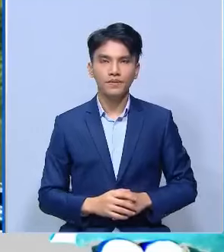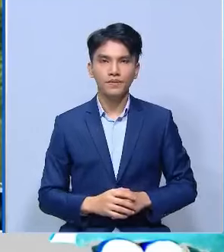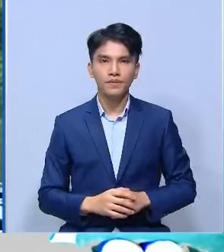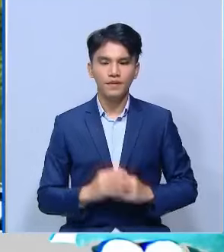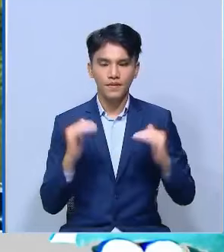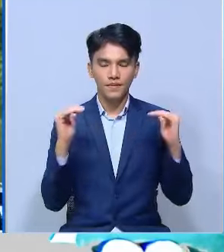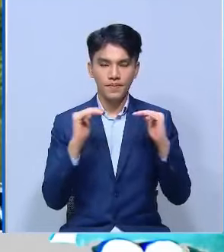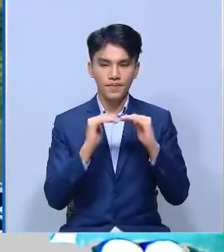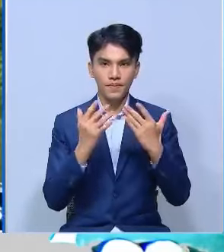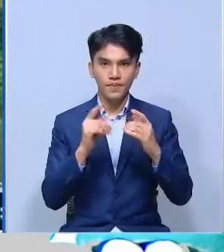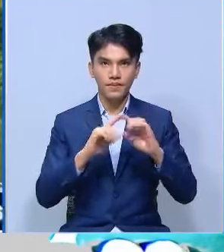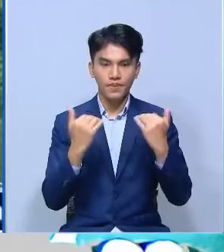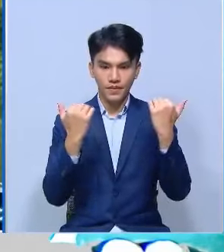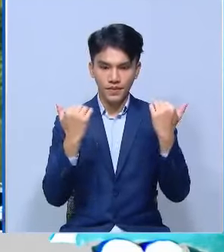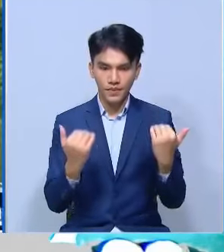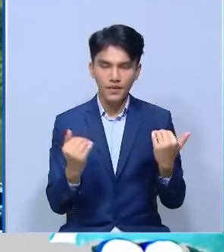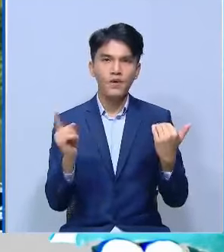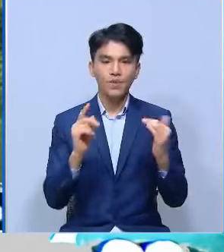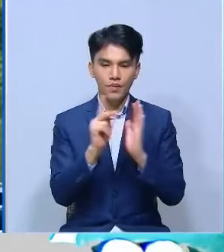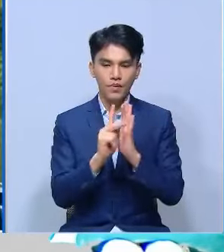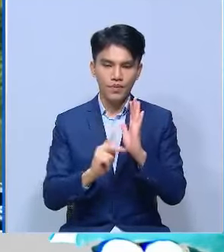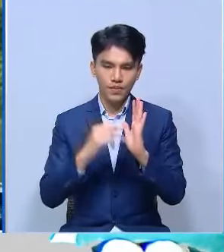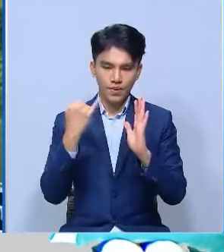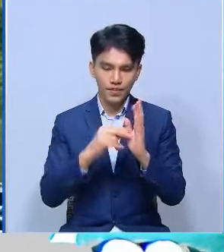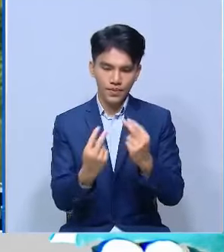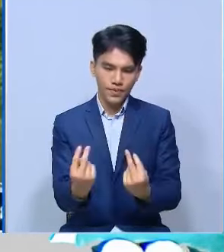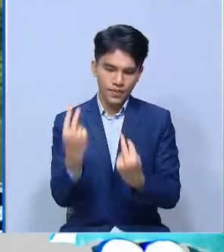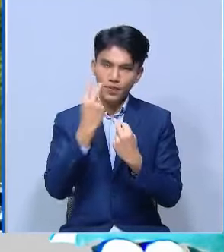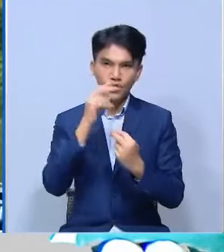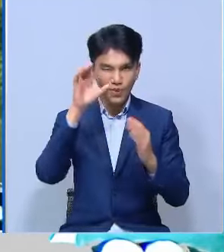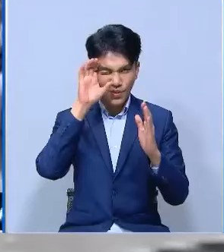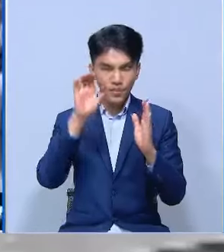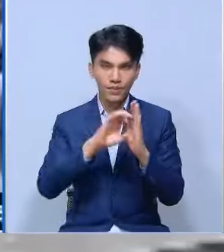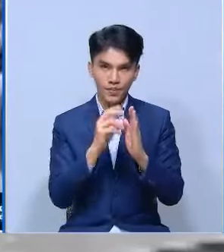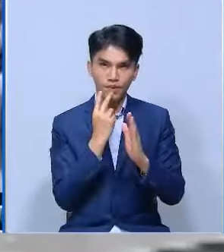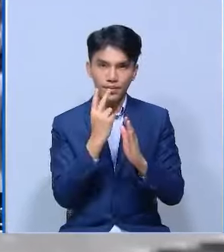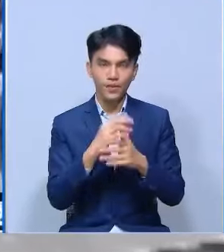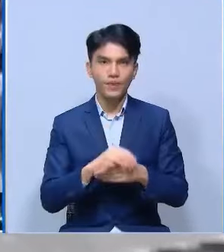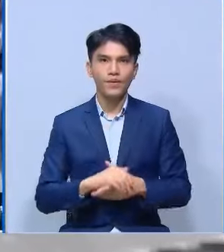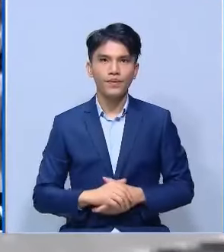ความเป็นธรรมแต่ว่าการที่เขาก่อเหตุถือว่าผิดกฎหมายแล้วก่อนอื่นเราย้อนไปดูภาพเหตุการณ์กันหน่อยค่ะ